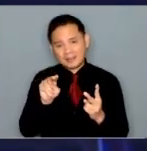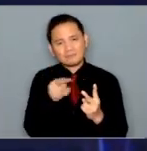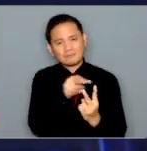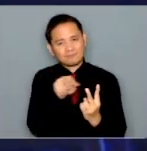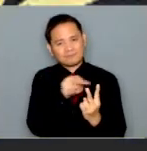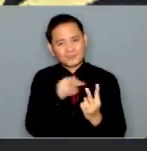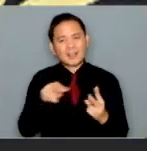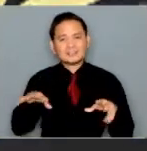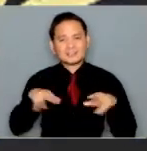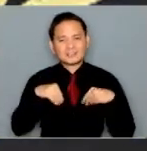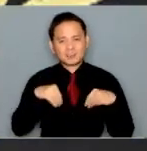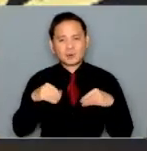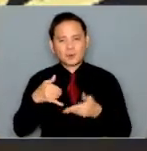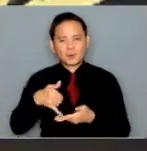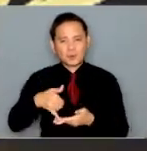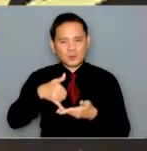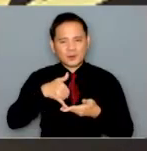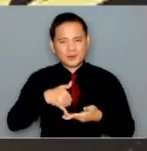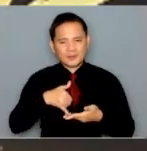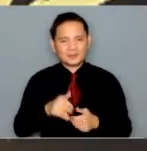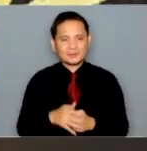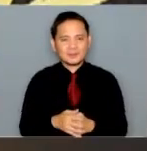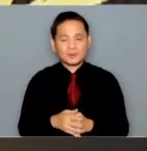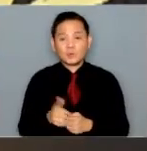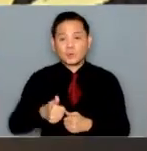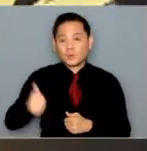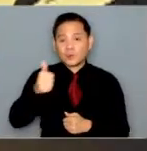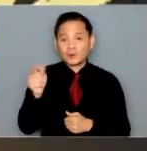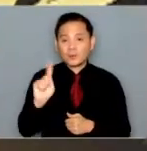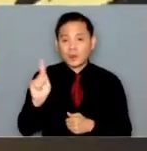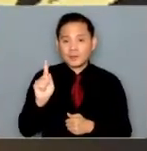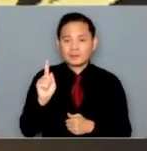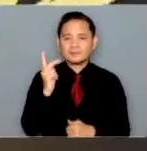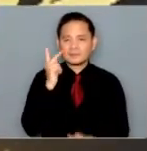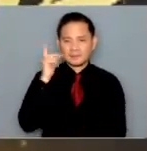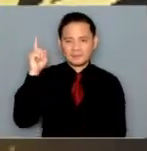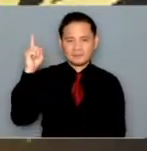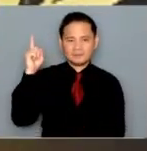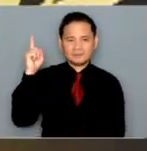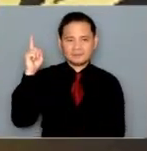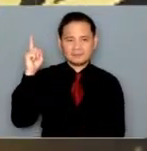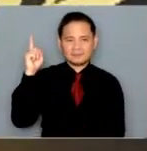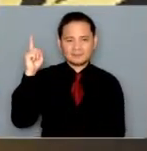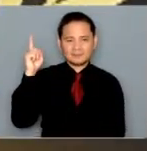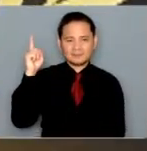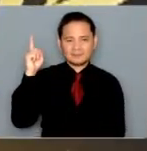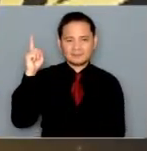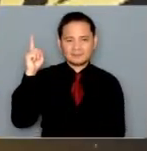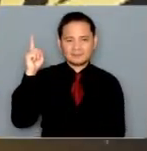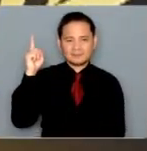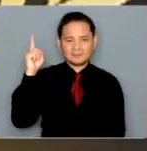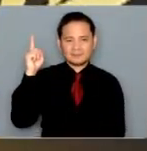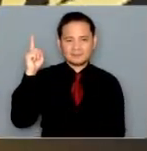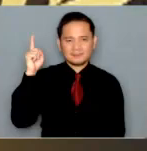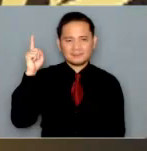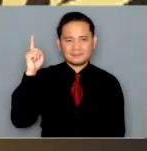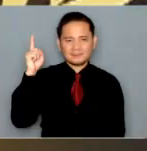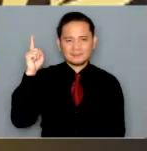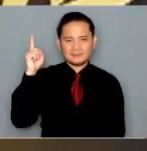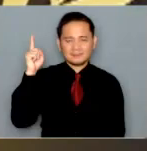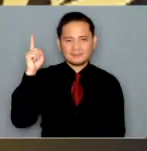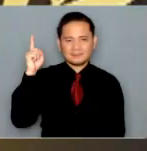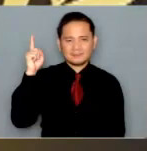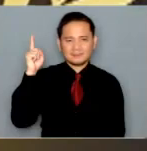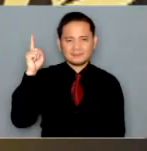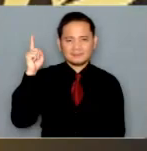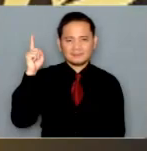kanilang award. Wagi ang Katniel ng Fabulous Award. Kasama nila dito ang K-pop groups na New Jeans, Stray Kids